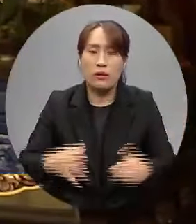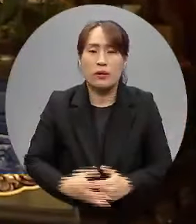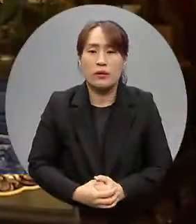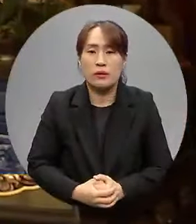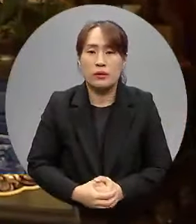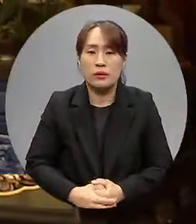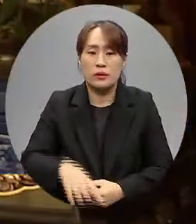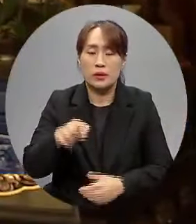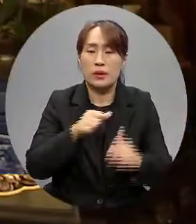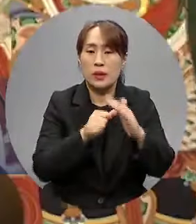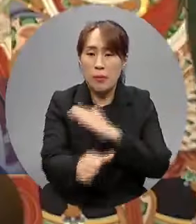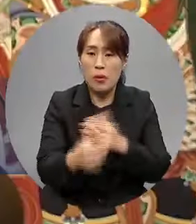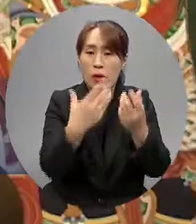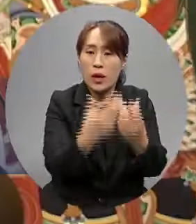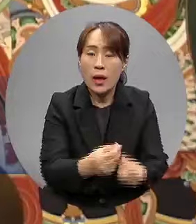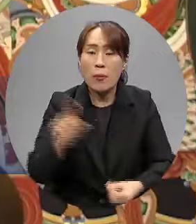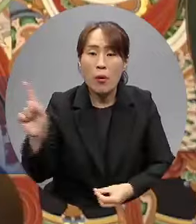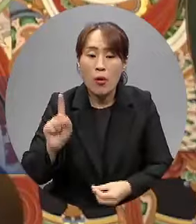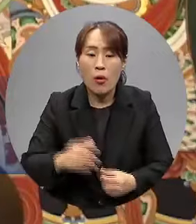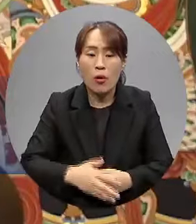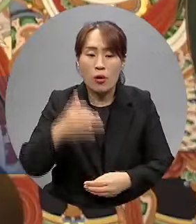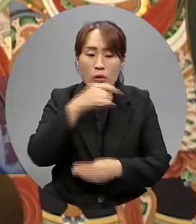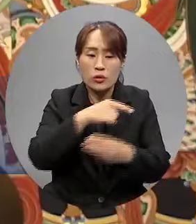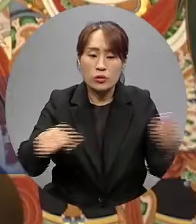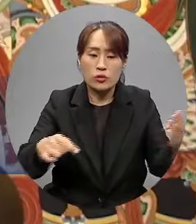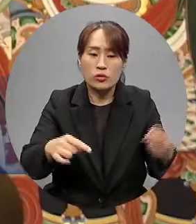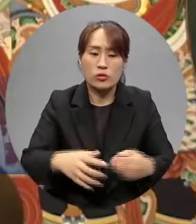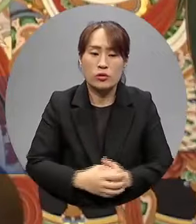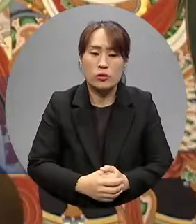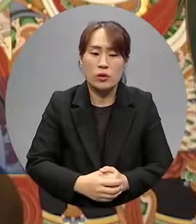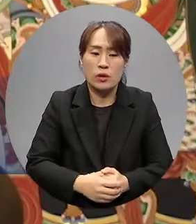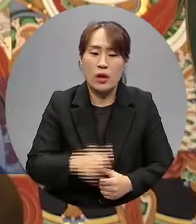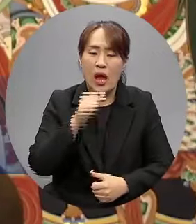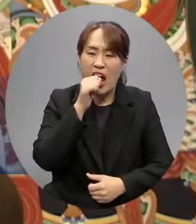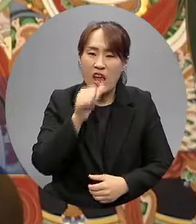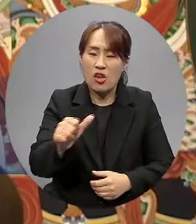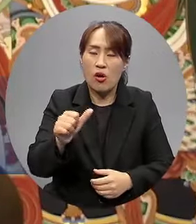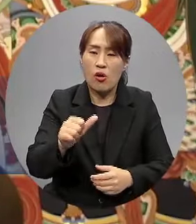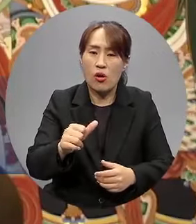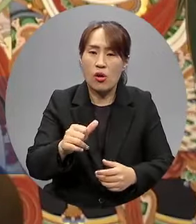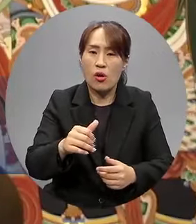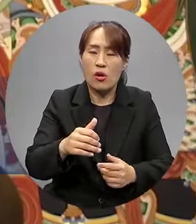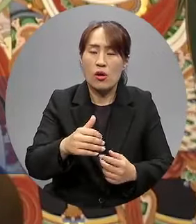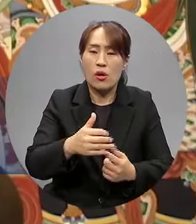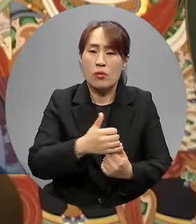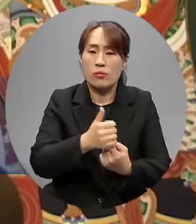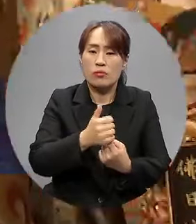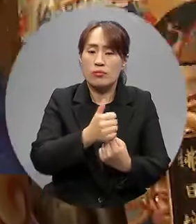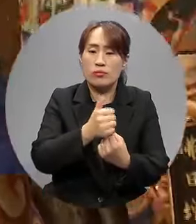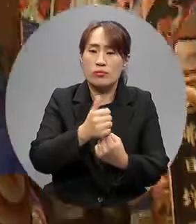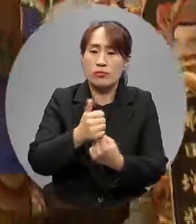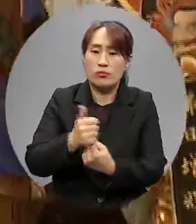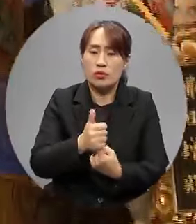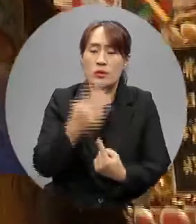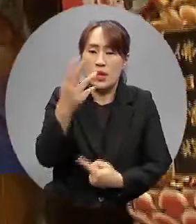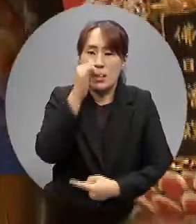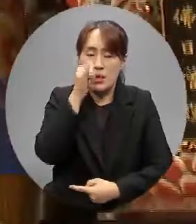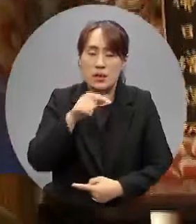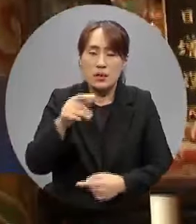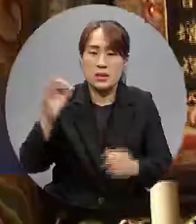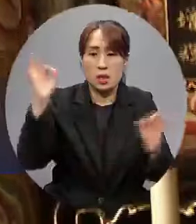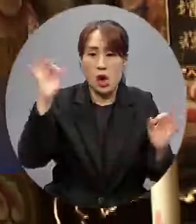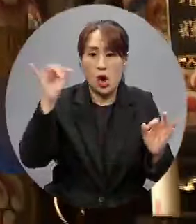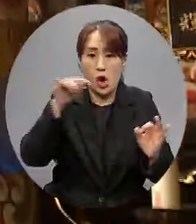어 그 대표적인 예가 어 충주에 철불 세기가 있었습니다 그 단호사 있었던 철불은